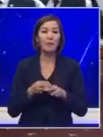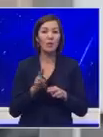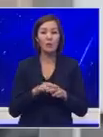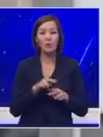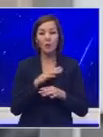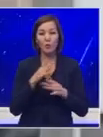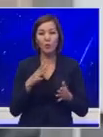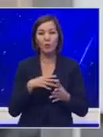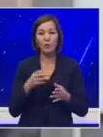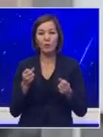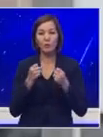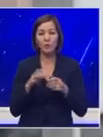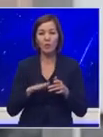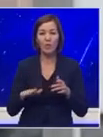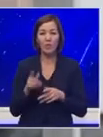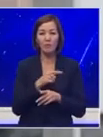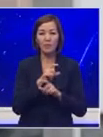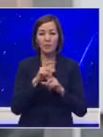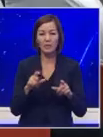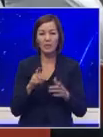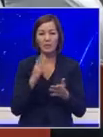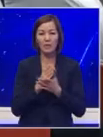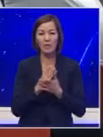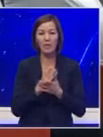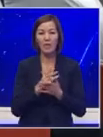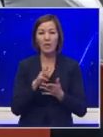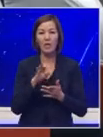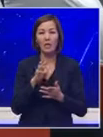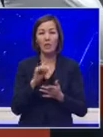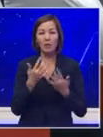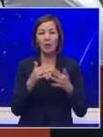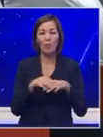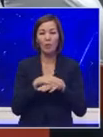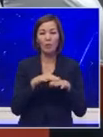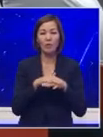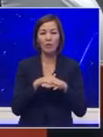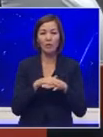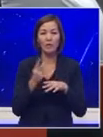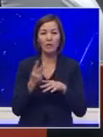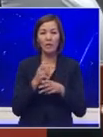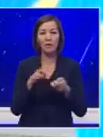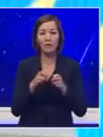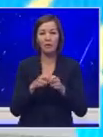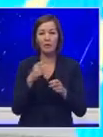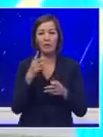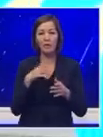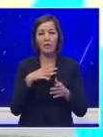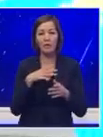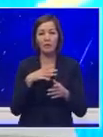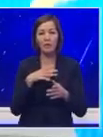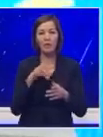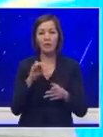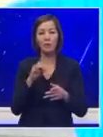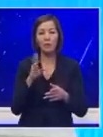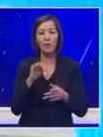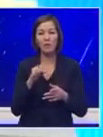легінде спорттық алаңдар мен медицина мекемелері бар. Талдыбұлақ ауылының тұрғындары аталған қос проблеманы көтерді. Ал түргендіктер